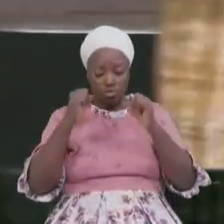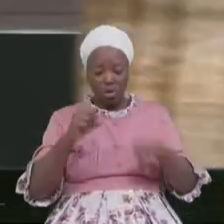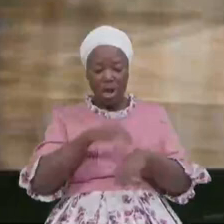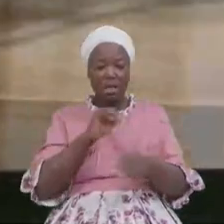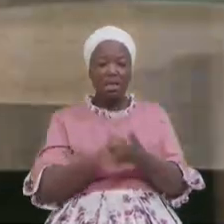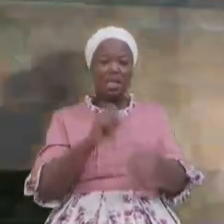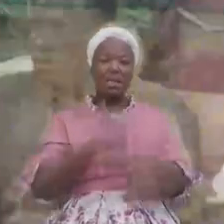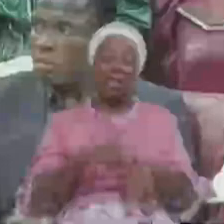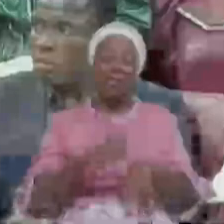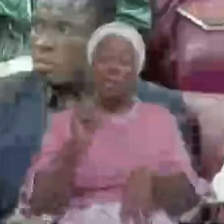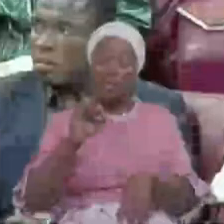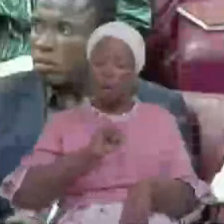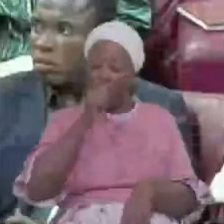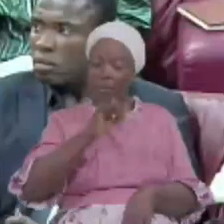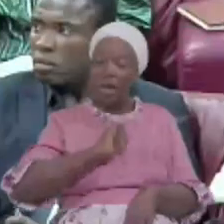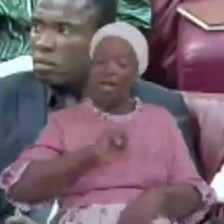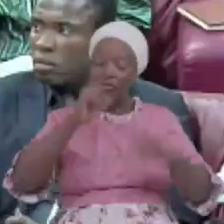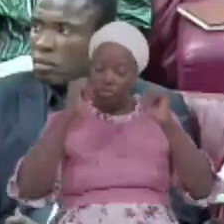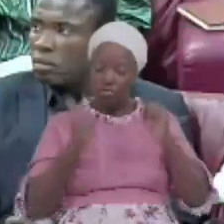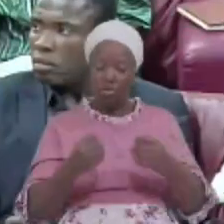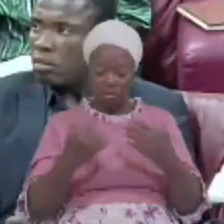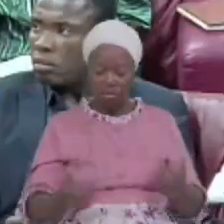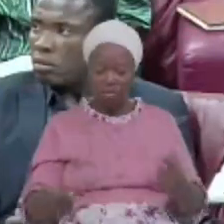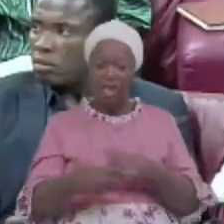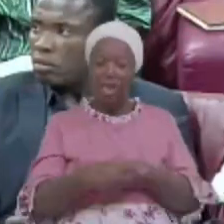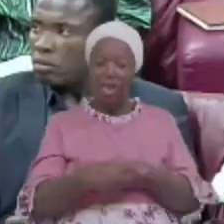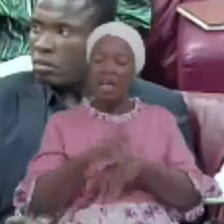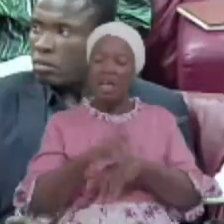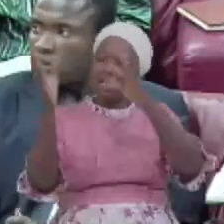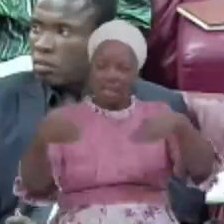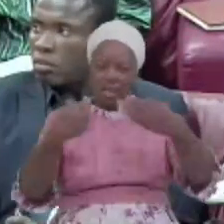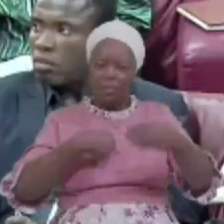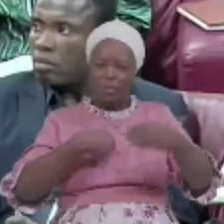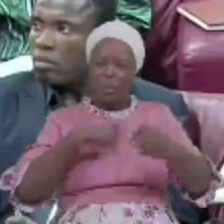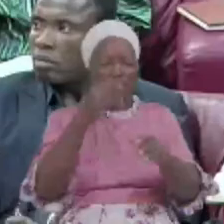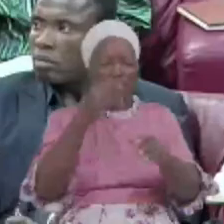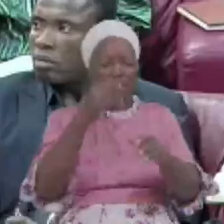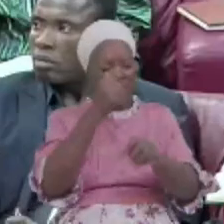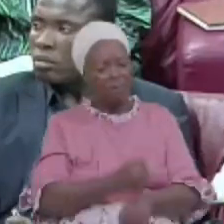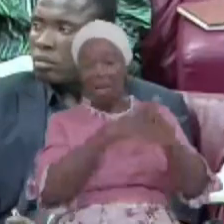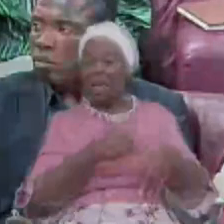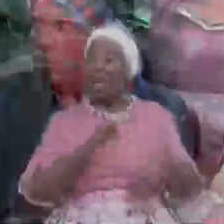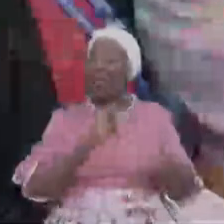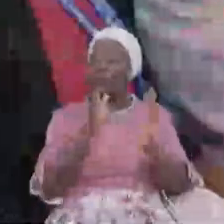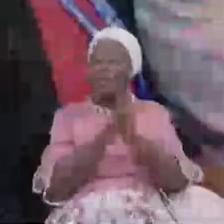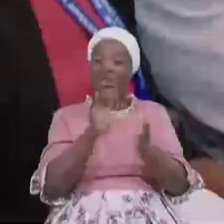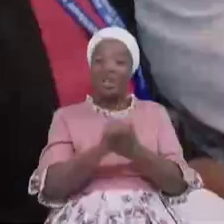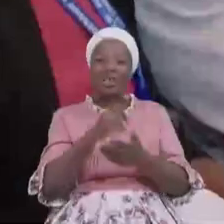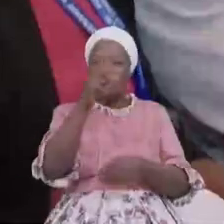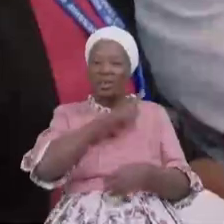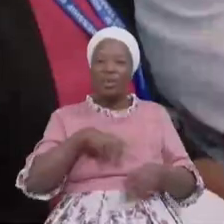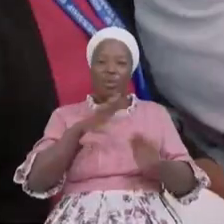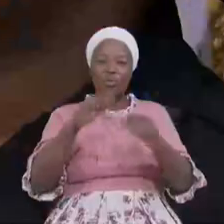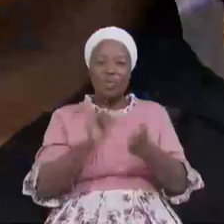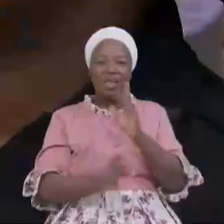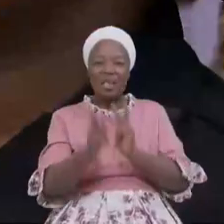suis encore fort aujourd'hui. Donne-moi cette montagne. Je prie que Dieu te donne ce type de foi au nom de